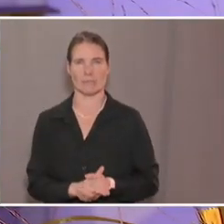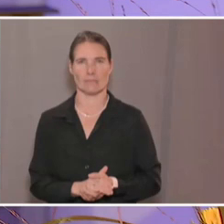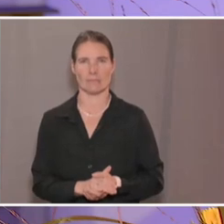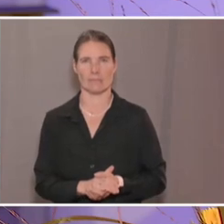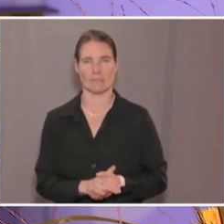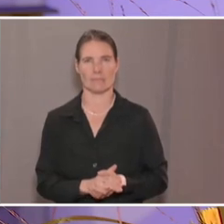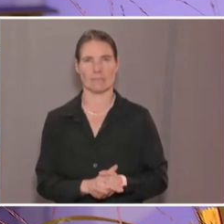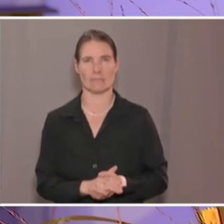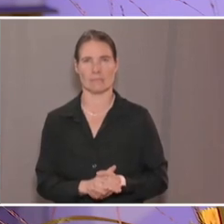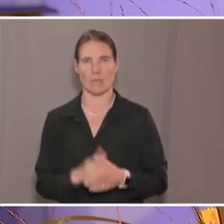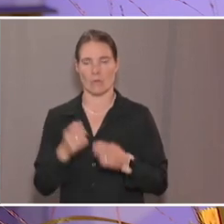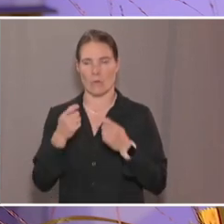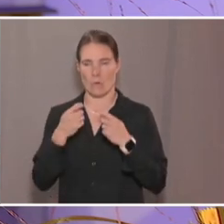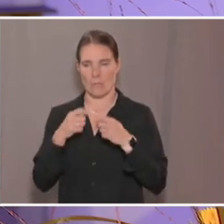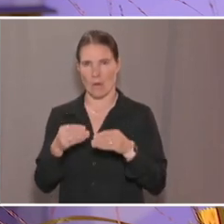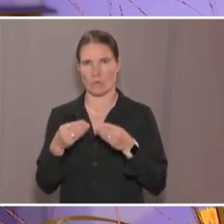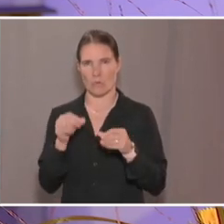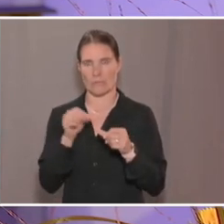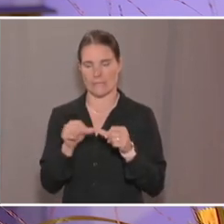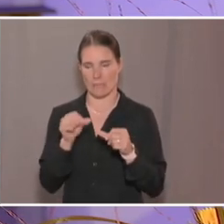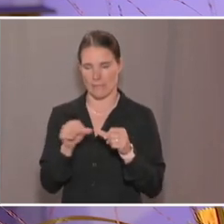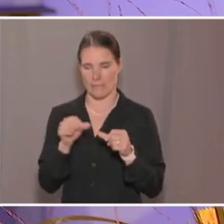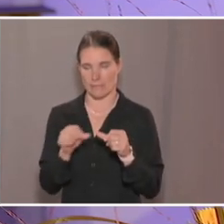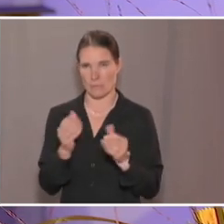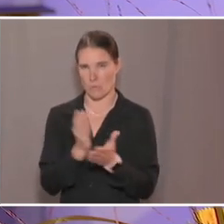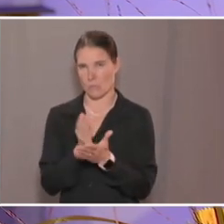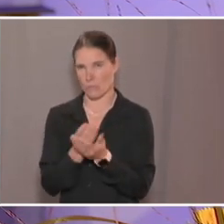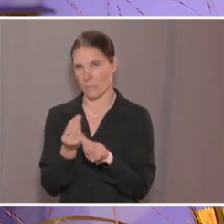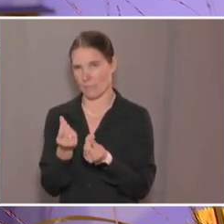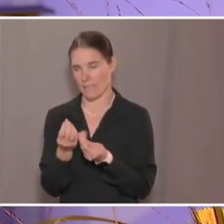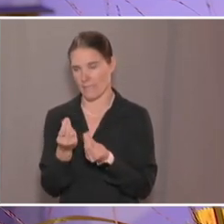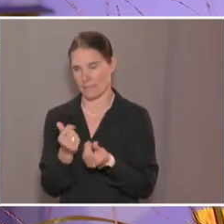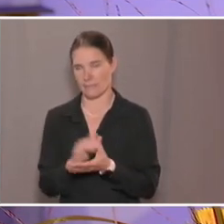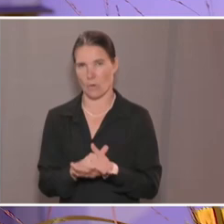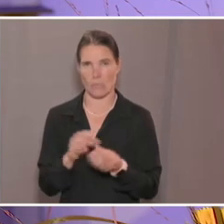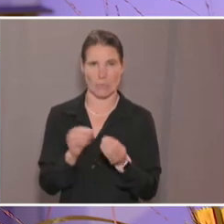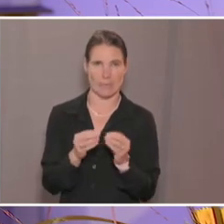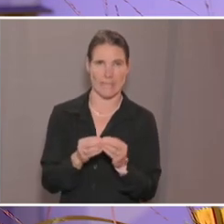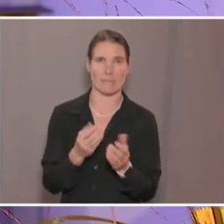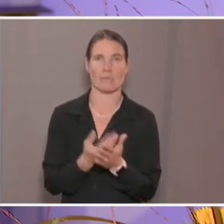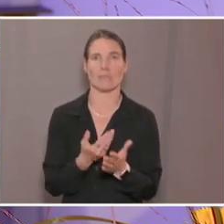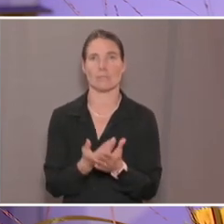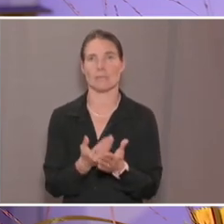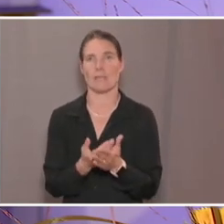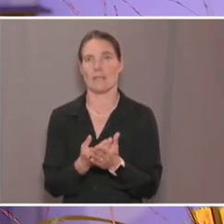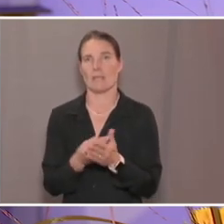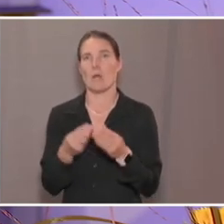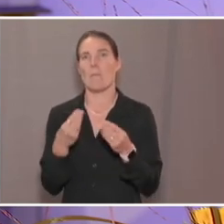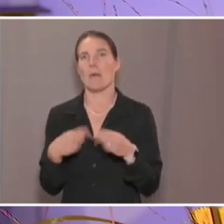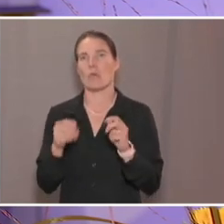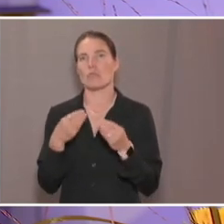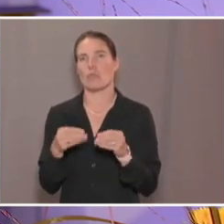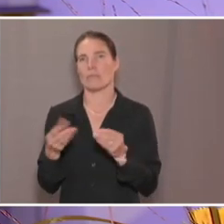bedeutet Baustoffknappheit, das haben Sie bestimmt schon gemerkt. Im Moment haben wir ein wahnsinniges Problem, die Sachen auf die Baustellen zu